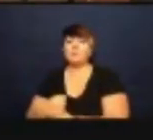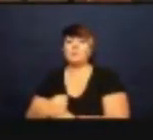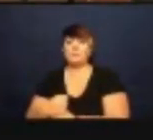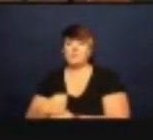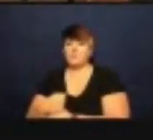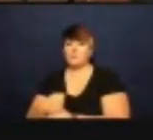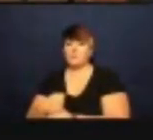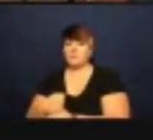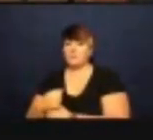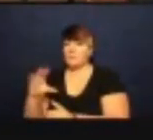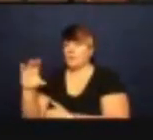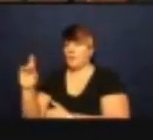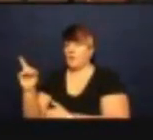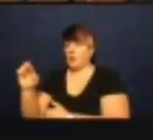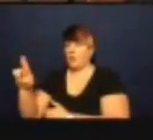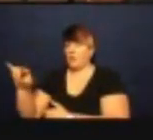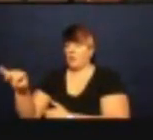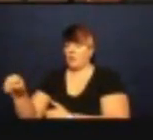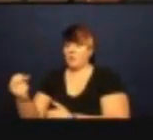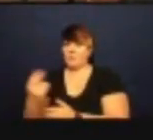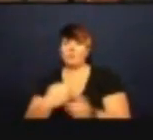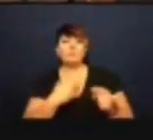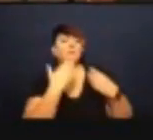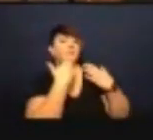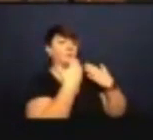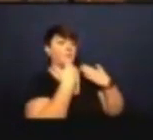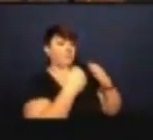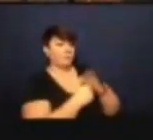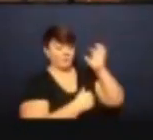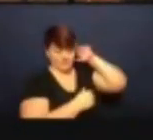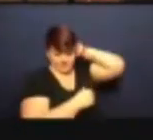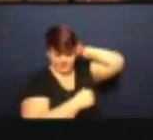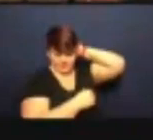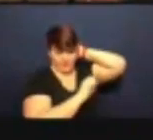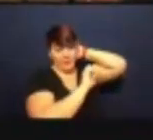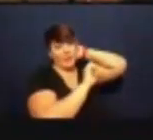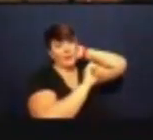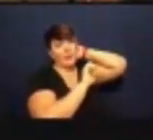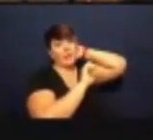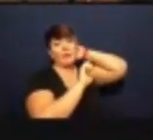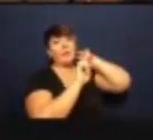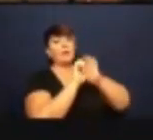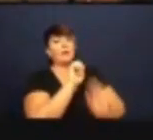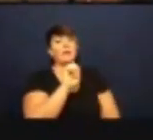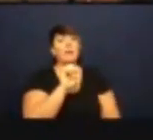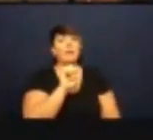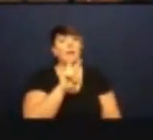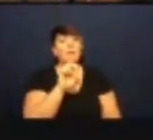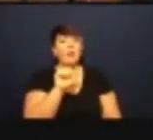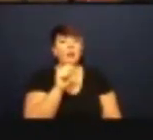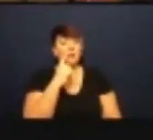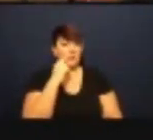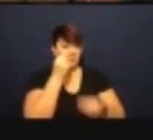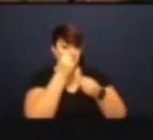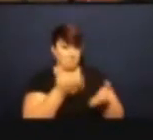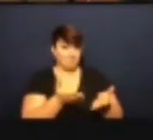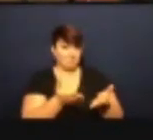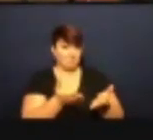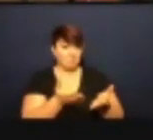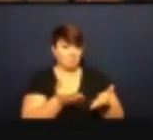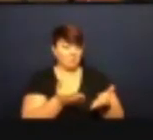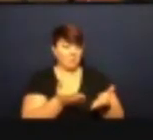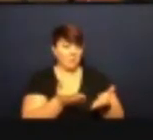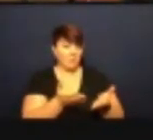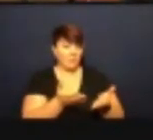ili wawasaidie wenzao. Asante, Dr. Chris. Asante, Bipoda. Je, kuna